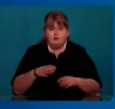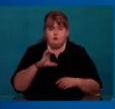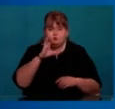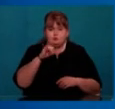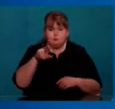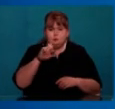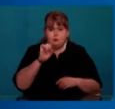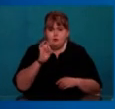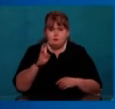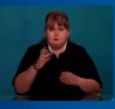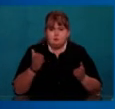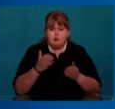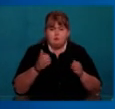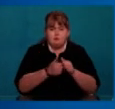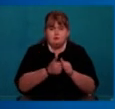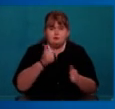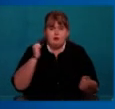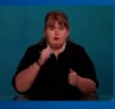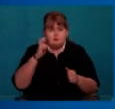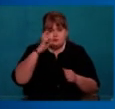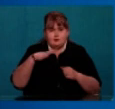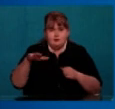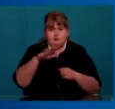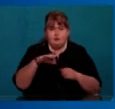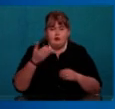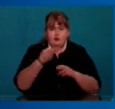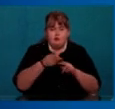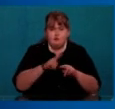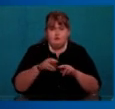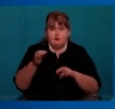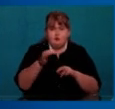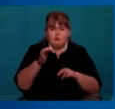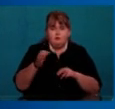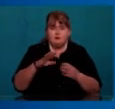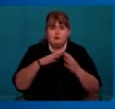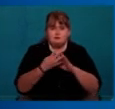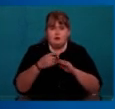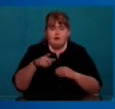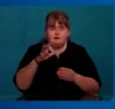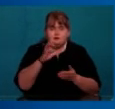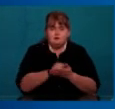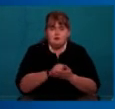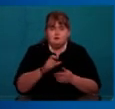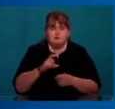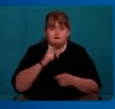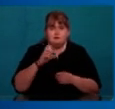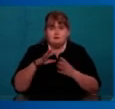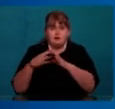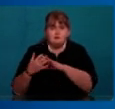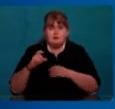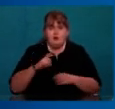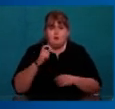Судан. Самая отсталая страна региона. Население в основном занято в сельском хозяйстве,